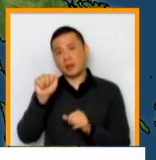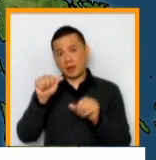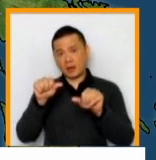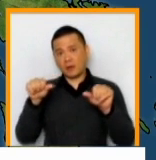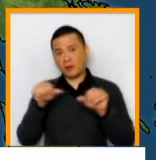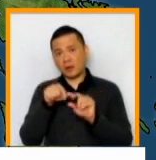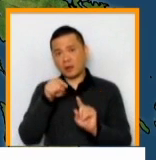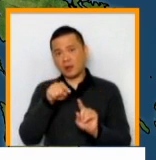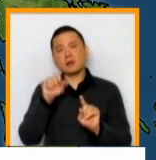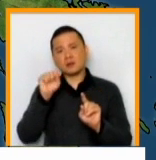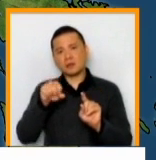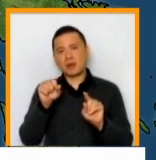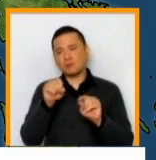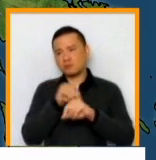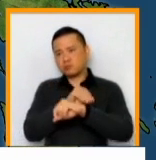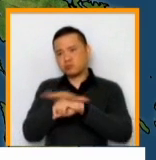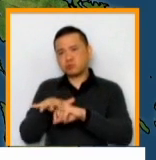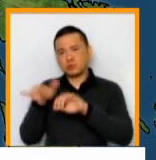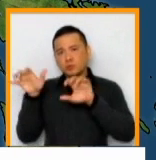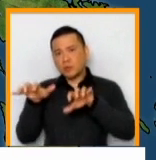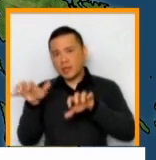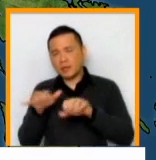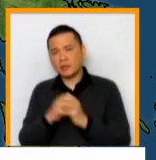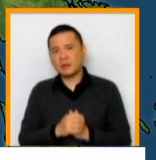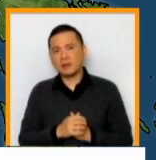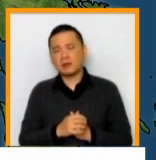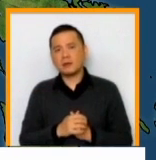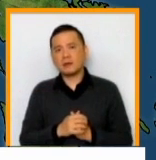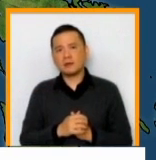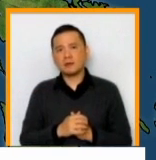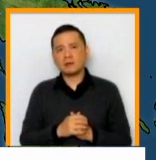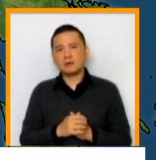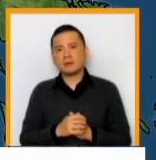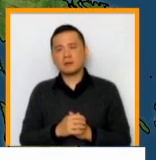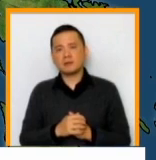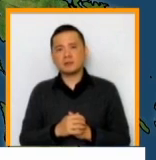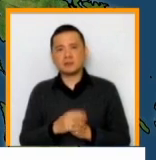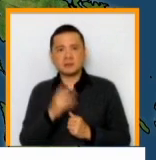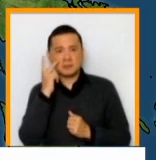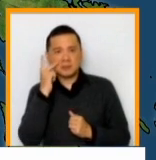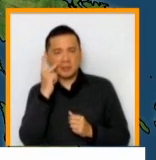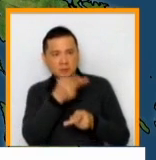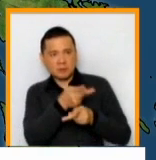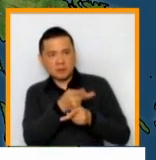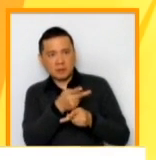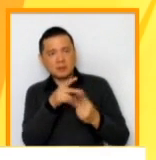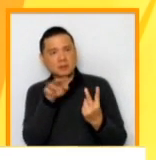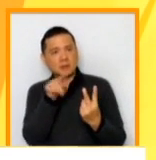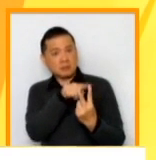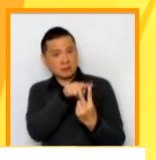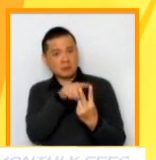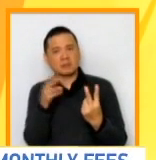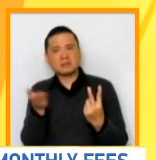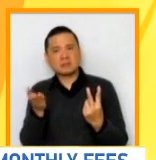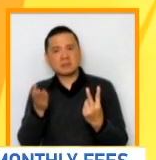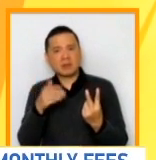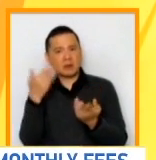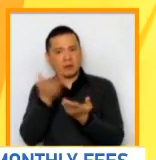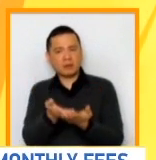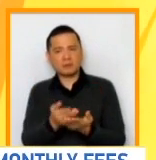lalawigan ng Mindoro, pinapayaan pa rin po natin sa posibleng landfall ng bagyo si Jolina ngayong araw. Ilang beses na nag-landfall si